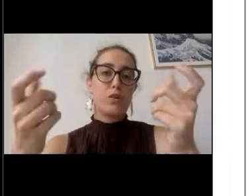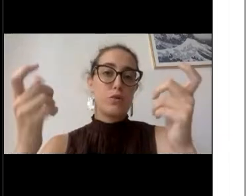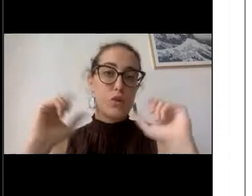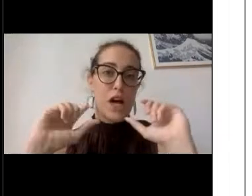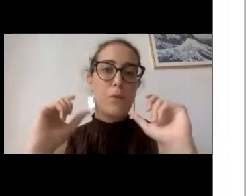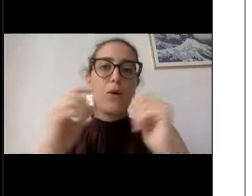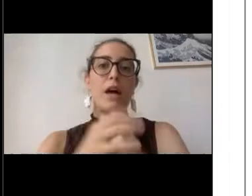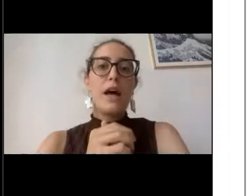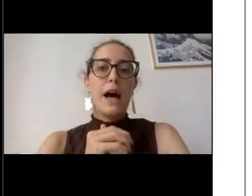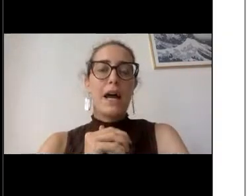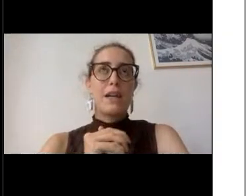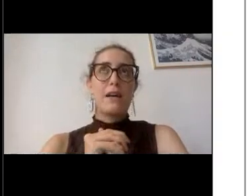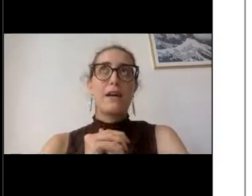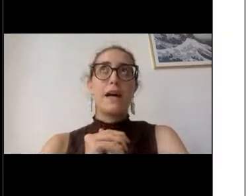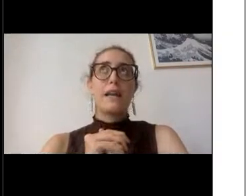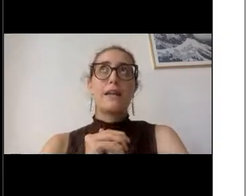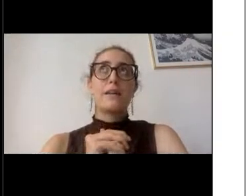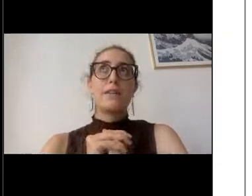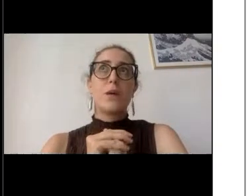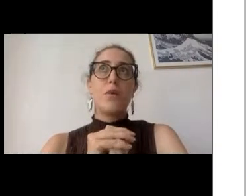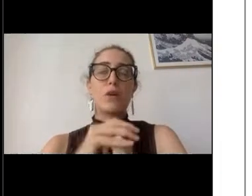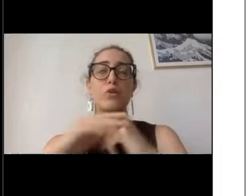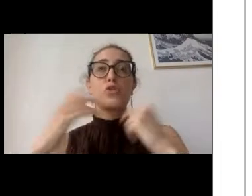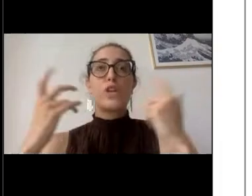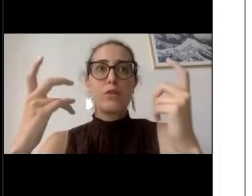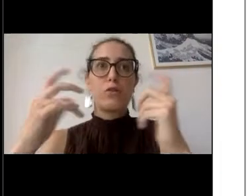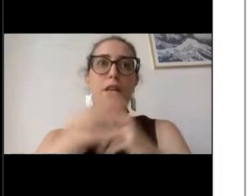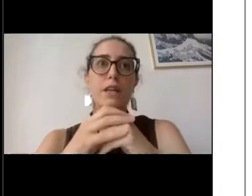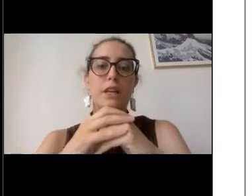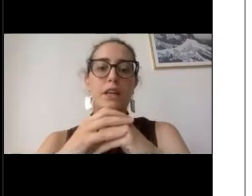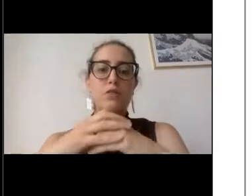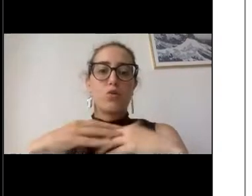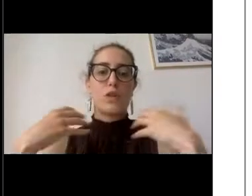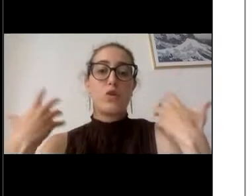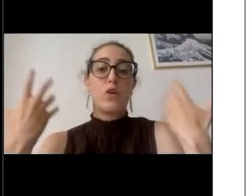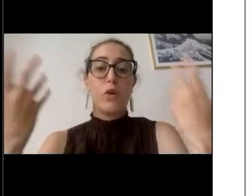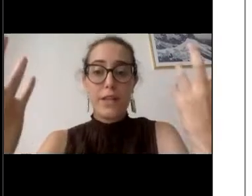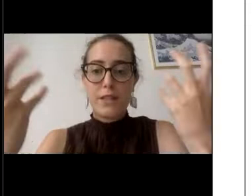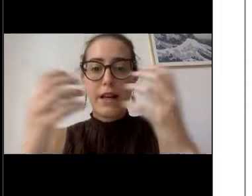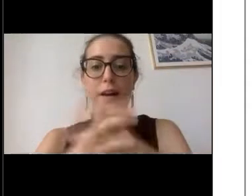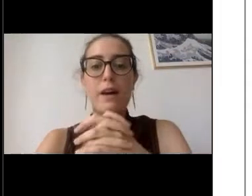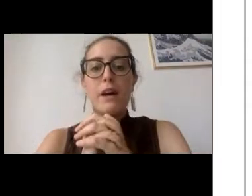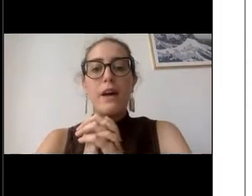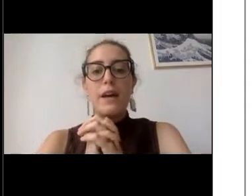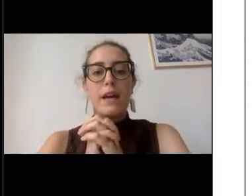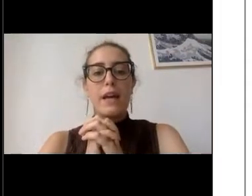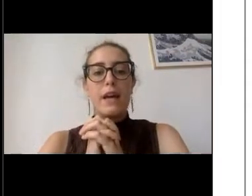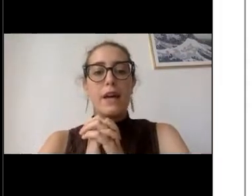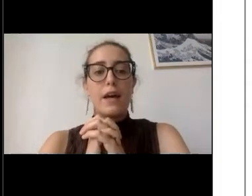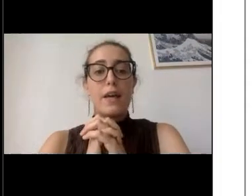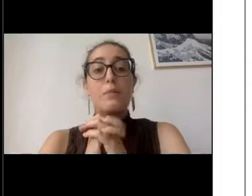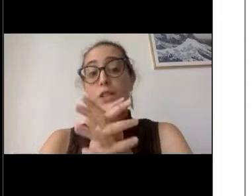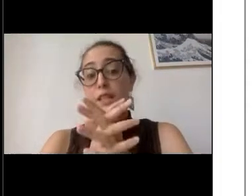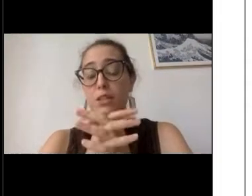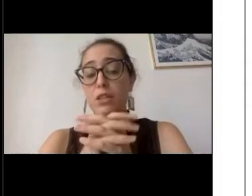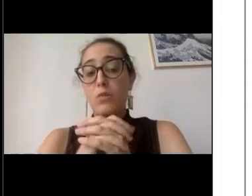e questo ci riconduciamo al diciamo al concetto di ristrutturazioni olistiche e importantissimo